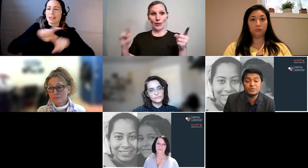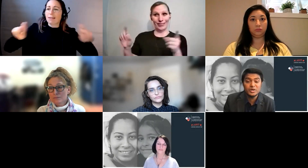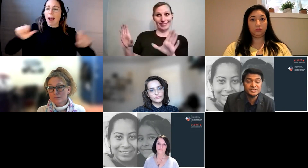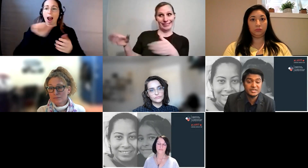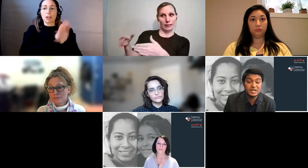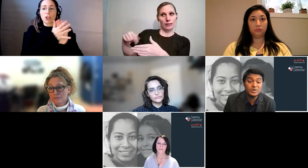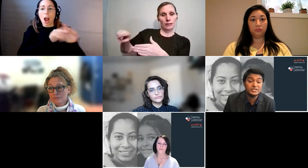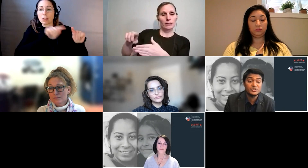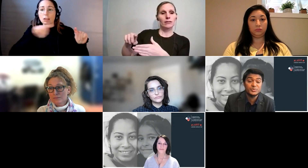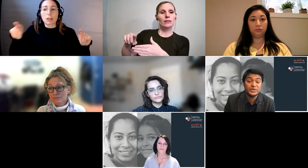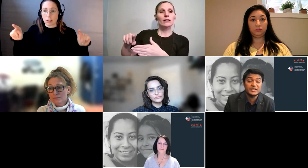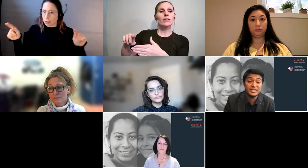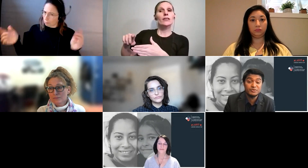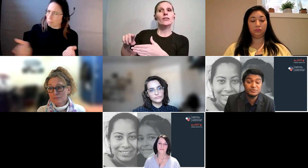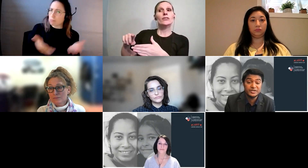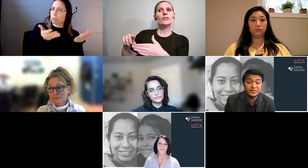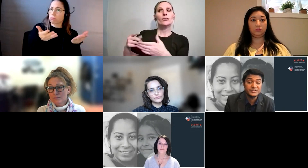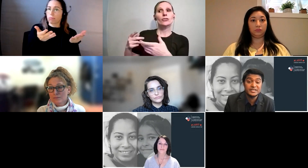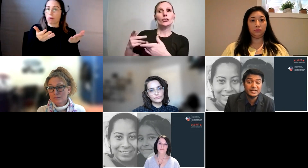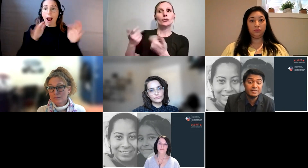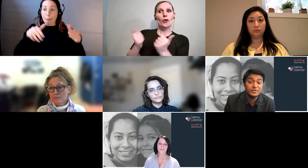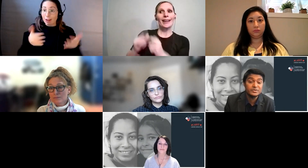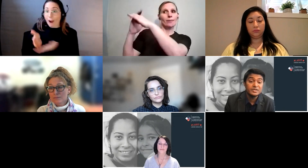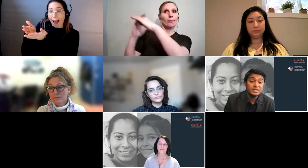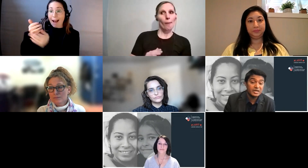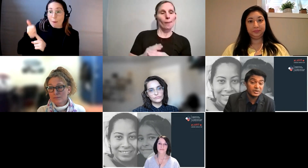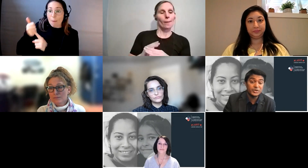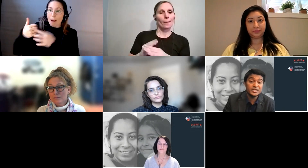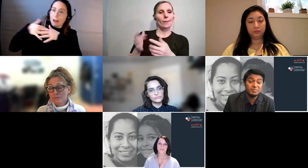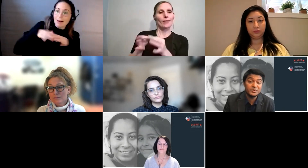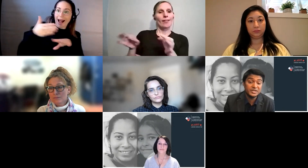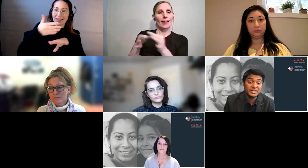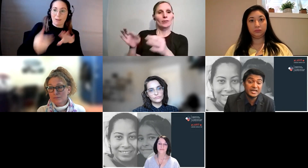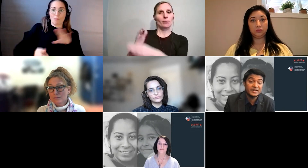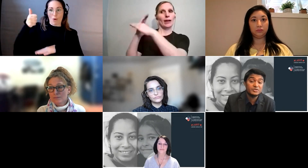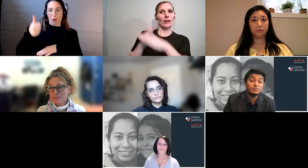des accès au peuple Rohingya et de